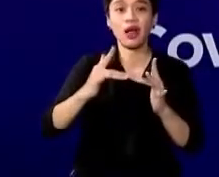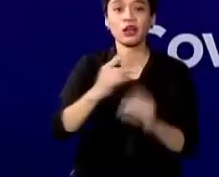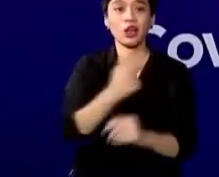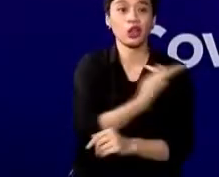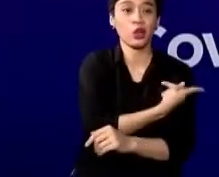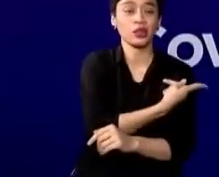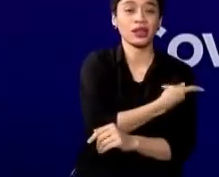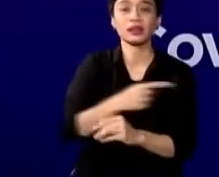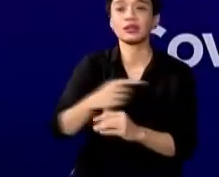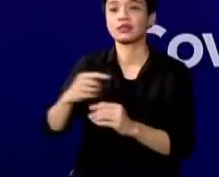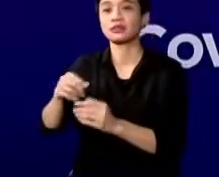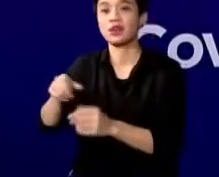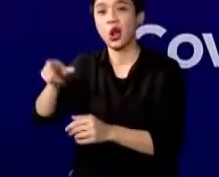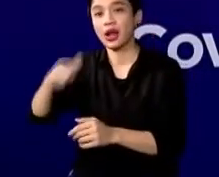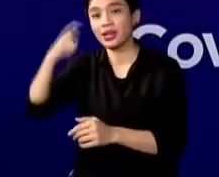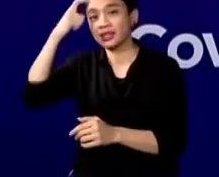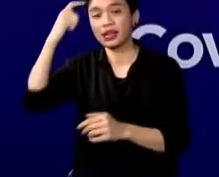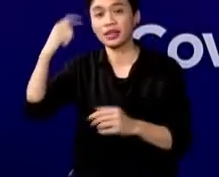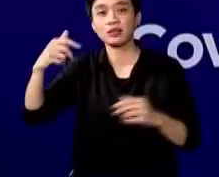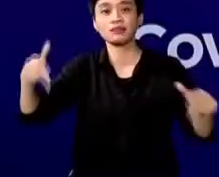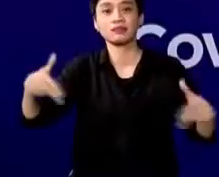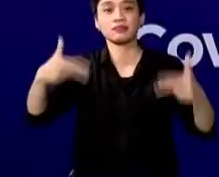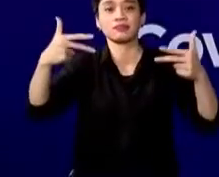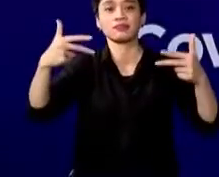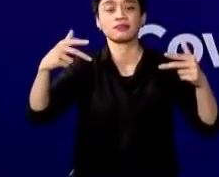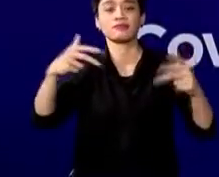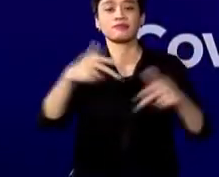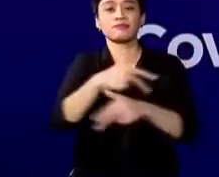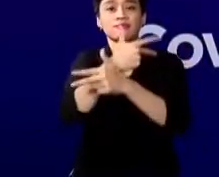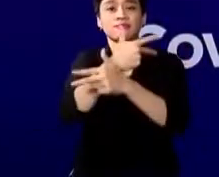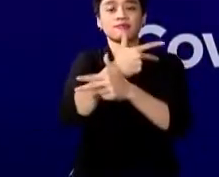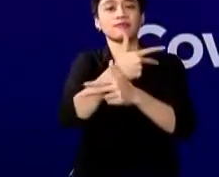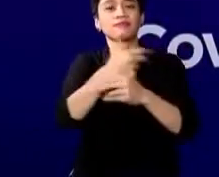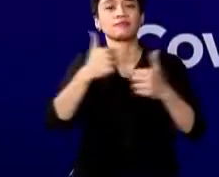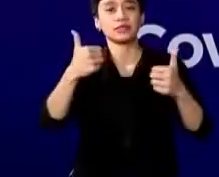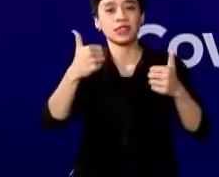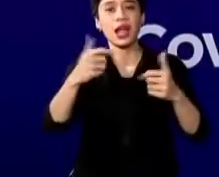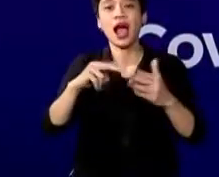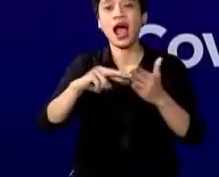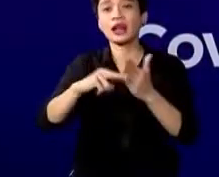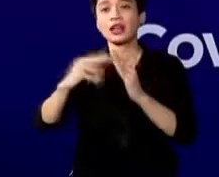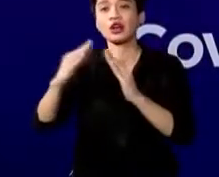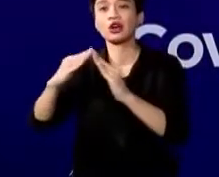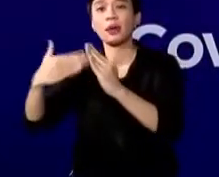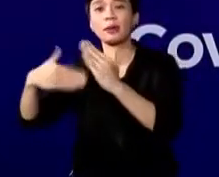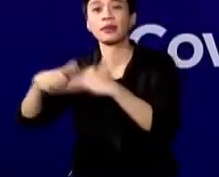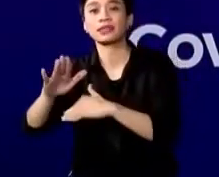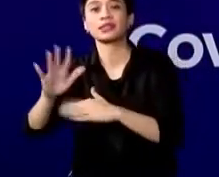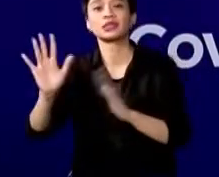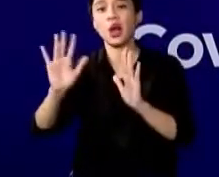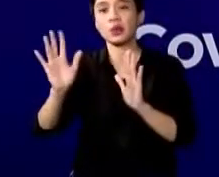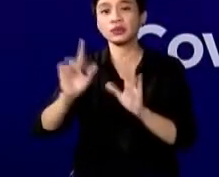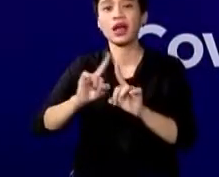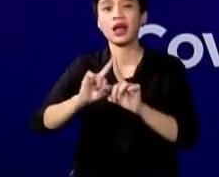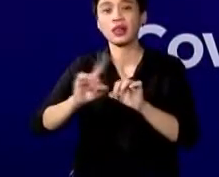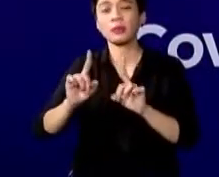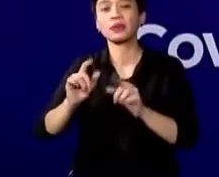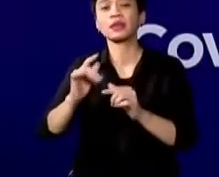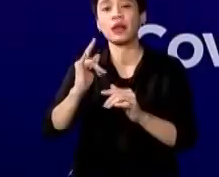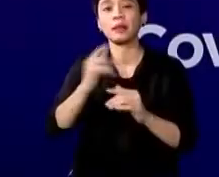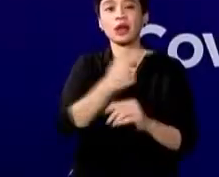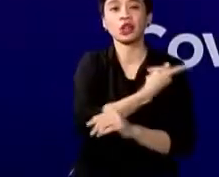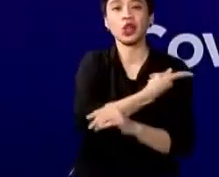mengurangi risiko antrian mengurangi risiko untuk berpergian tapi sekaligus juga mendapat edukasi dan